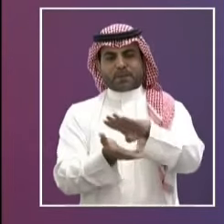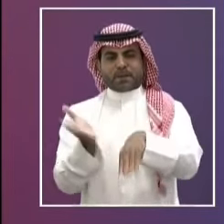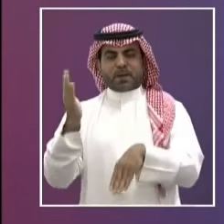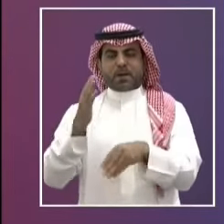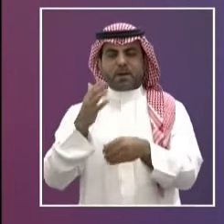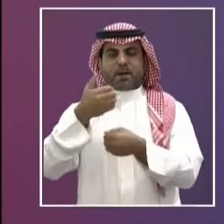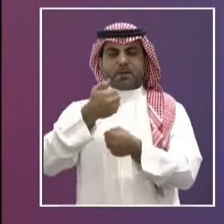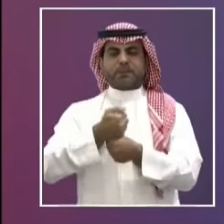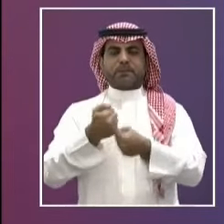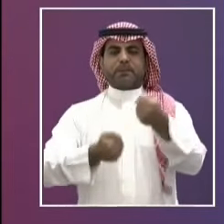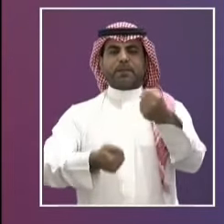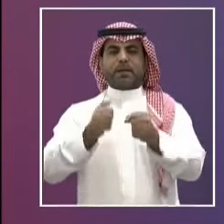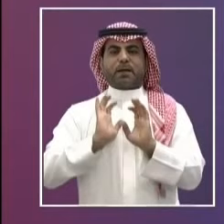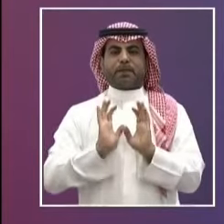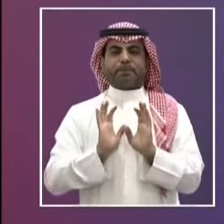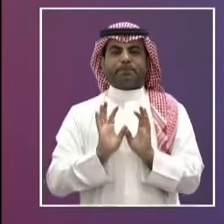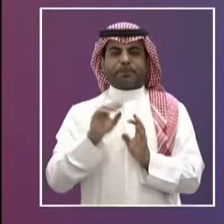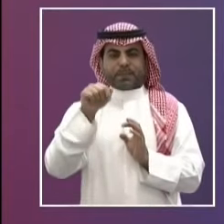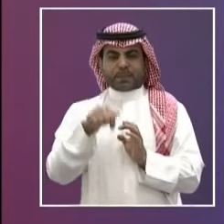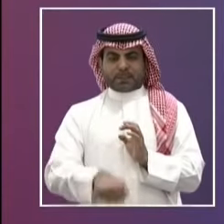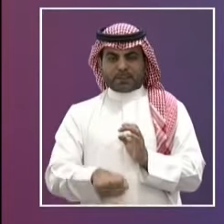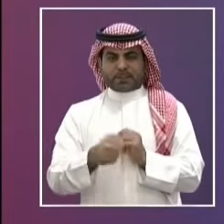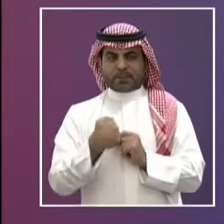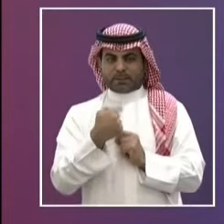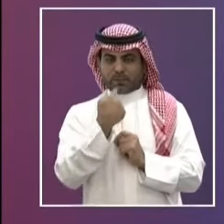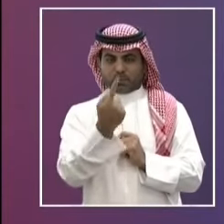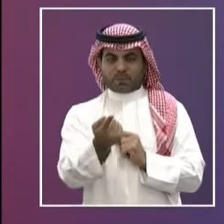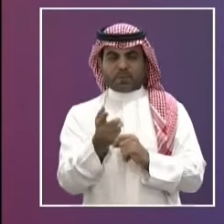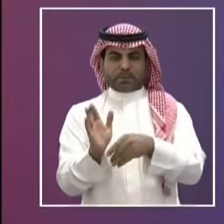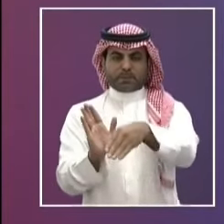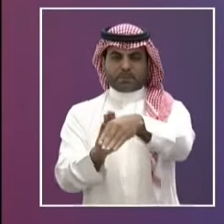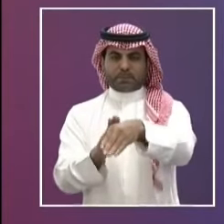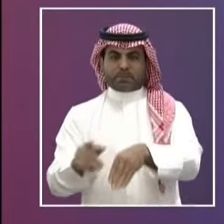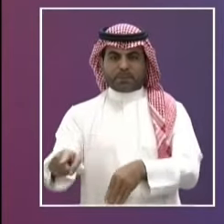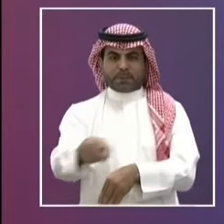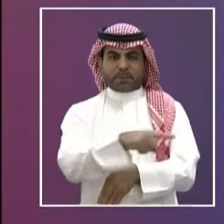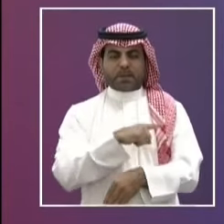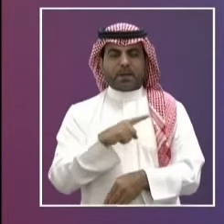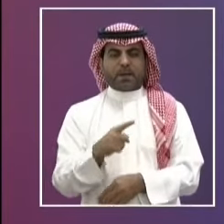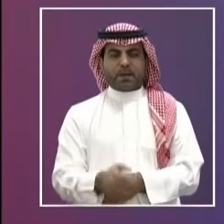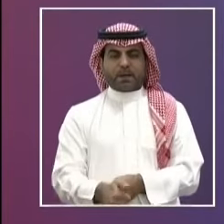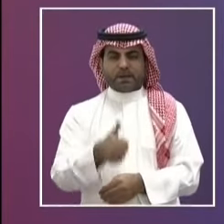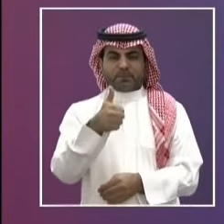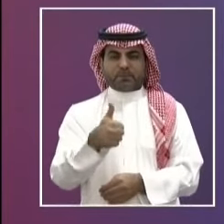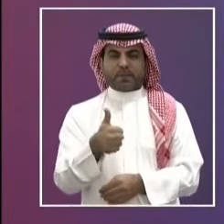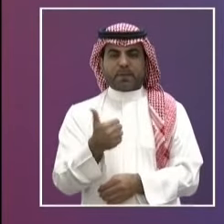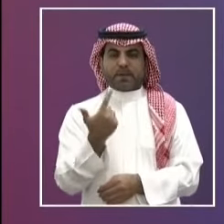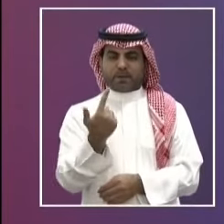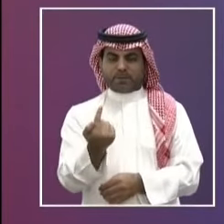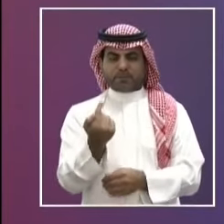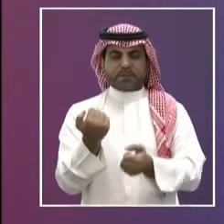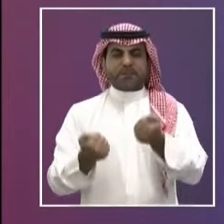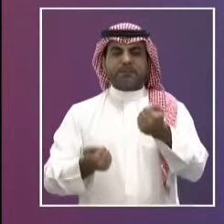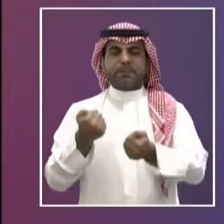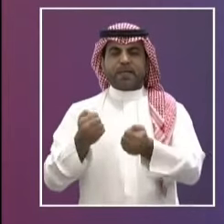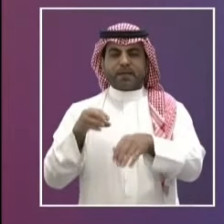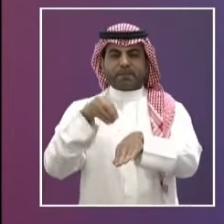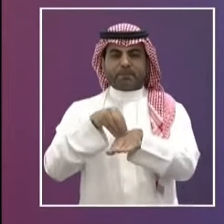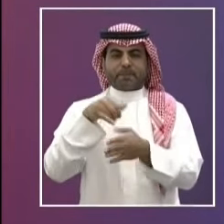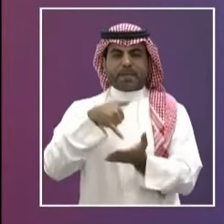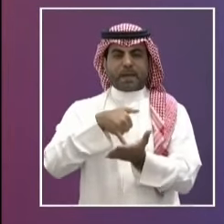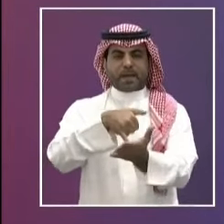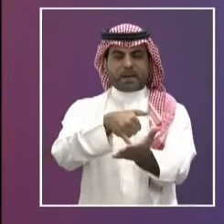المواقف يجد سيارته. يعني أنا هنا يمكن أستغل هذه وأوجه رسالة إنه رجاءنا الاستفادة من مراكز